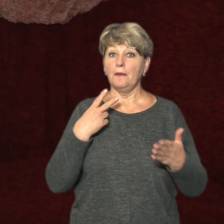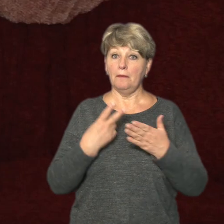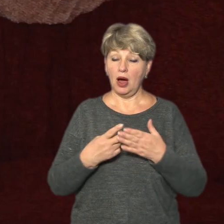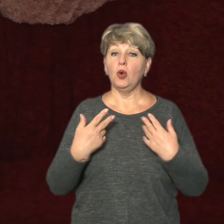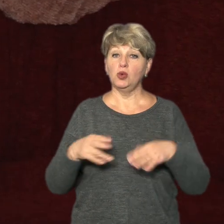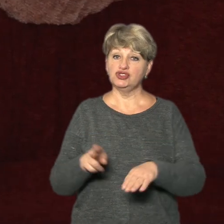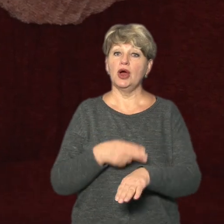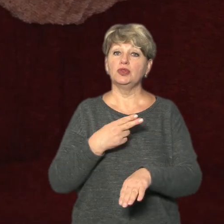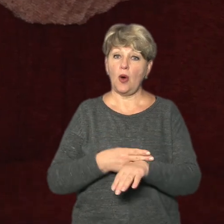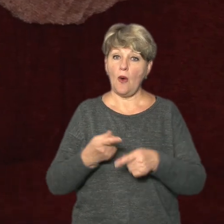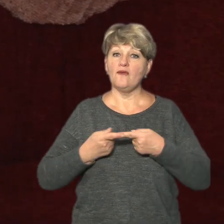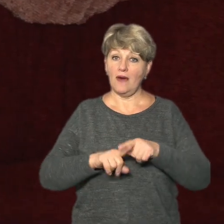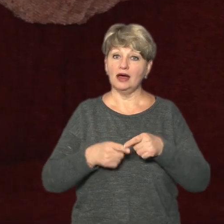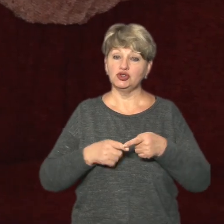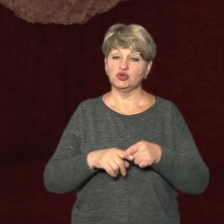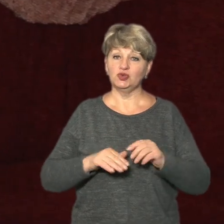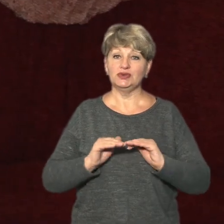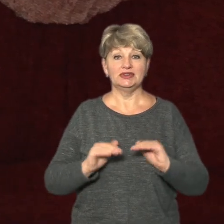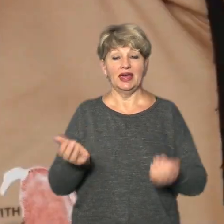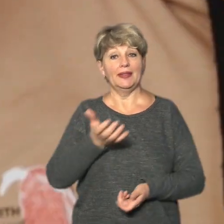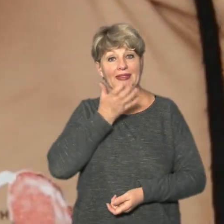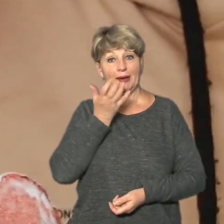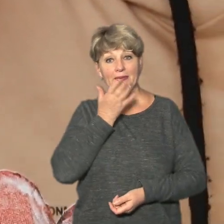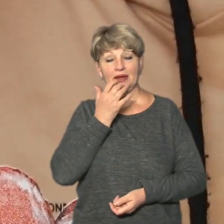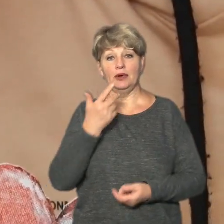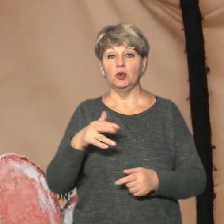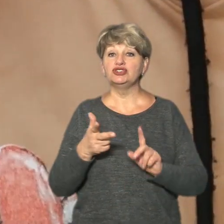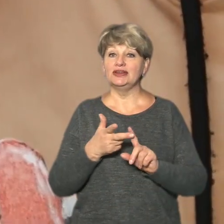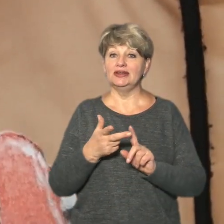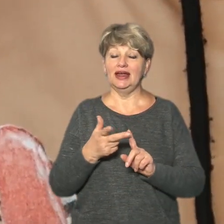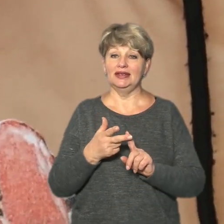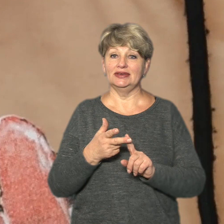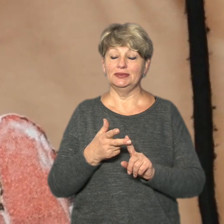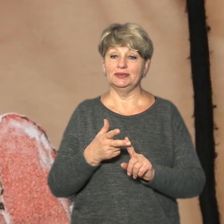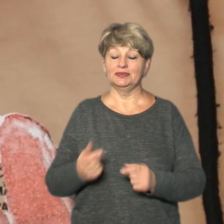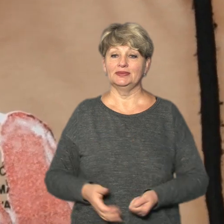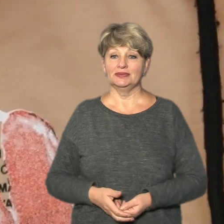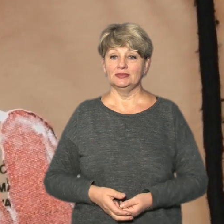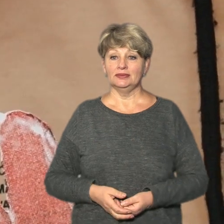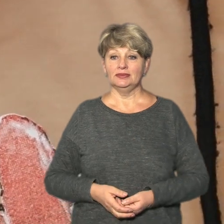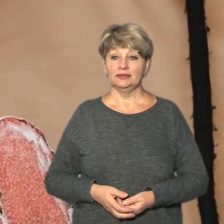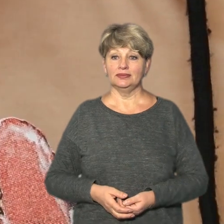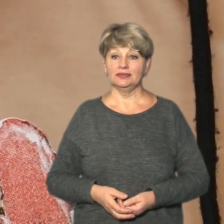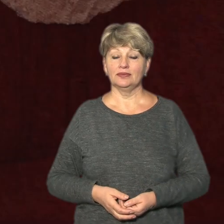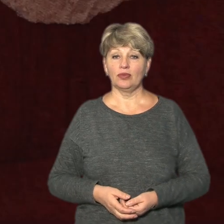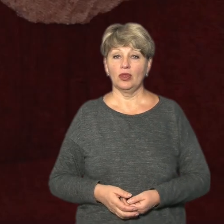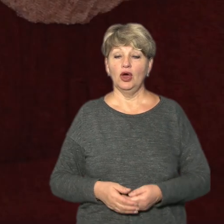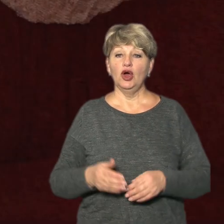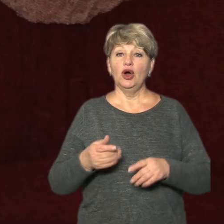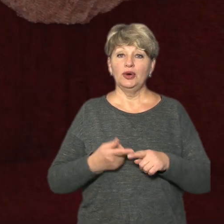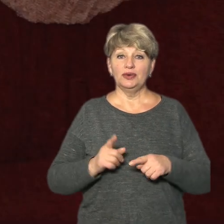носочки в'яжу діткам тепленькі третя пара в'яжу вона так дуже